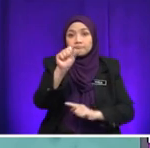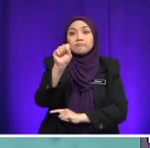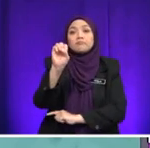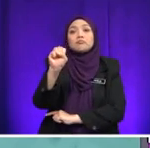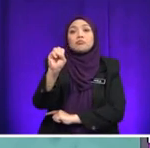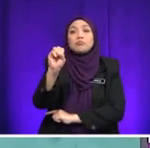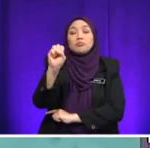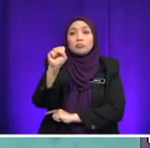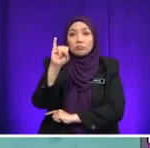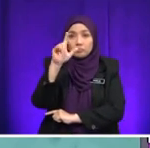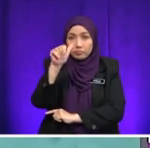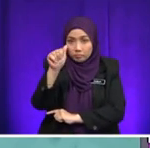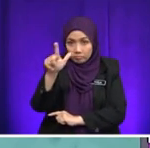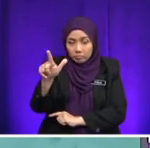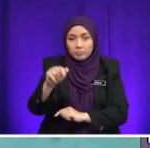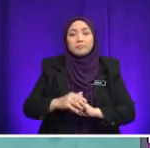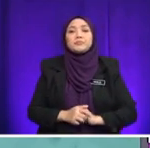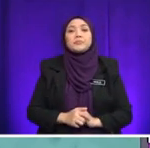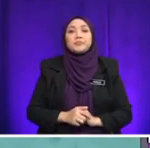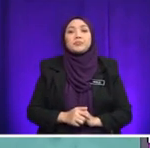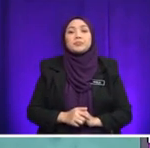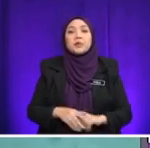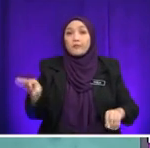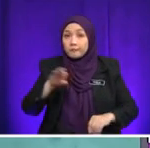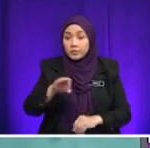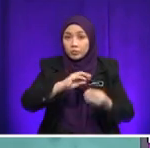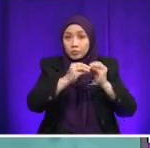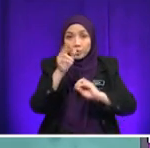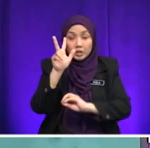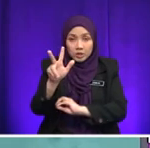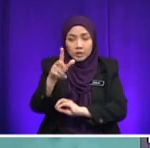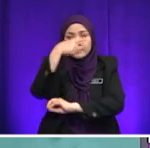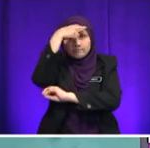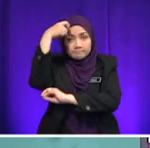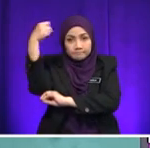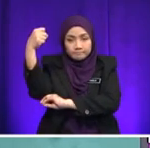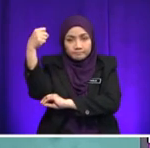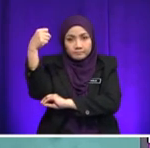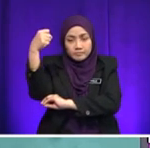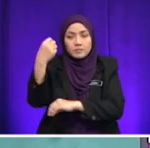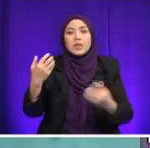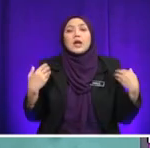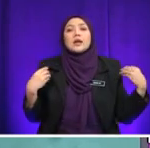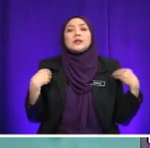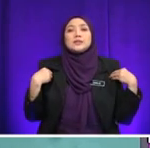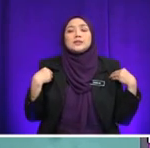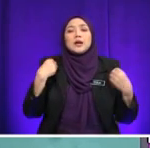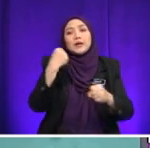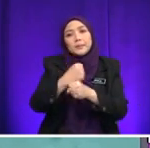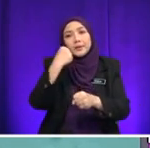ketiga atau sebab ketiga mereka menyokong golongan-golongan yang menyokong ini adalah karena adanya peluang-peluang pekerjaan yang